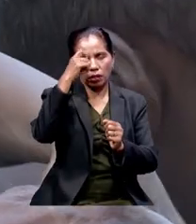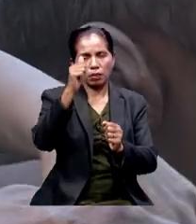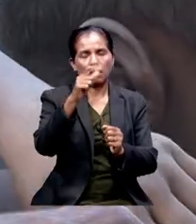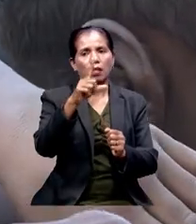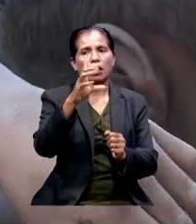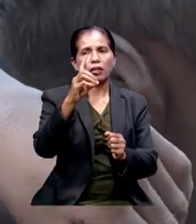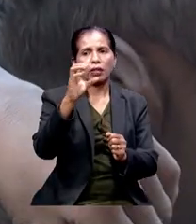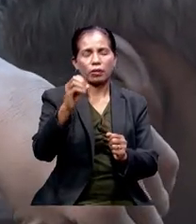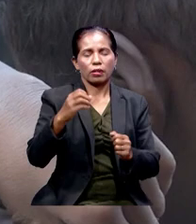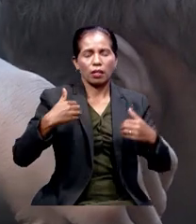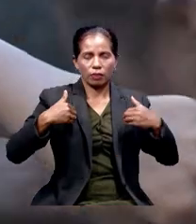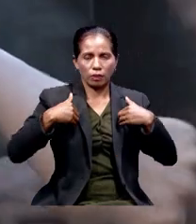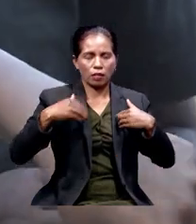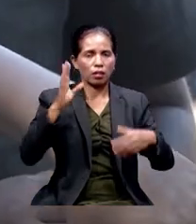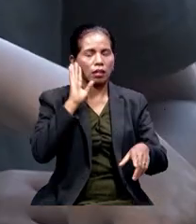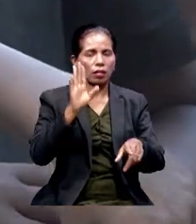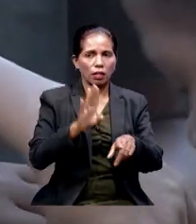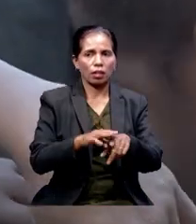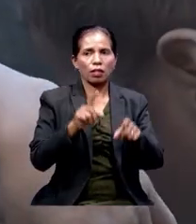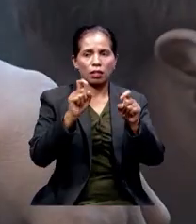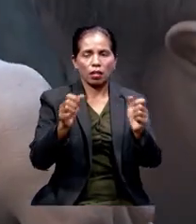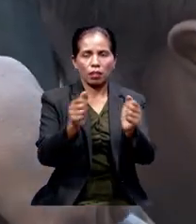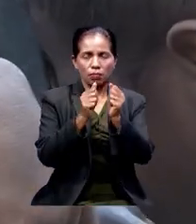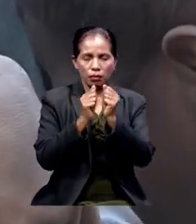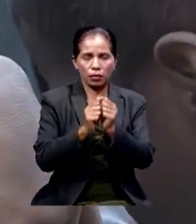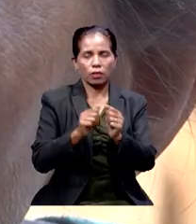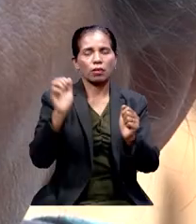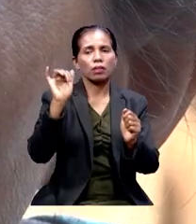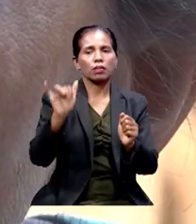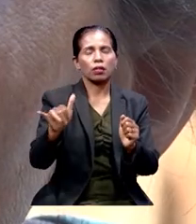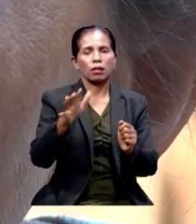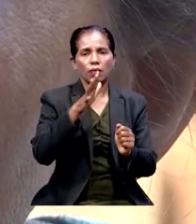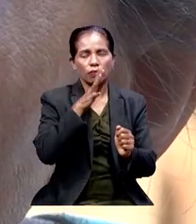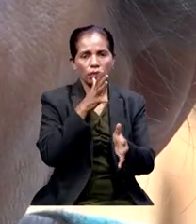ya ona alin nune Aldo tenki hamutu ke tonia bofeto.